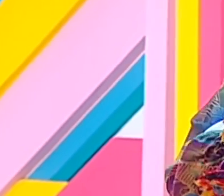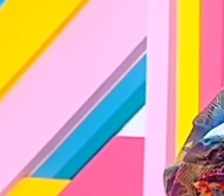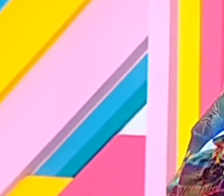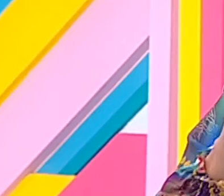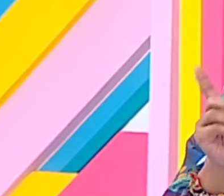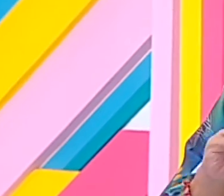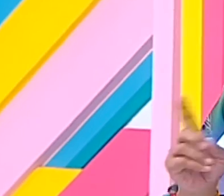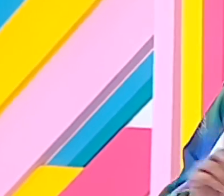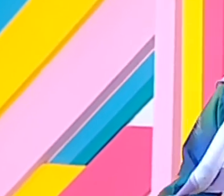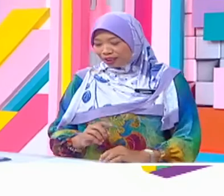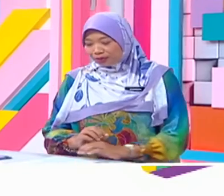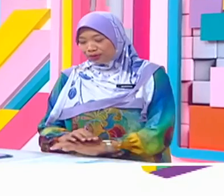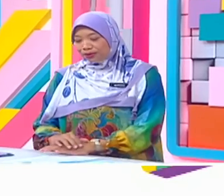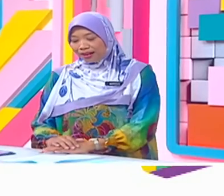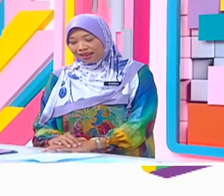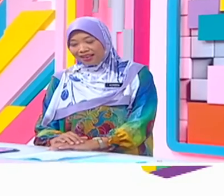Elakkan dari